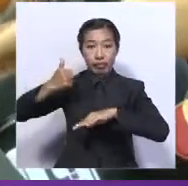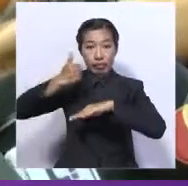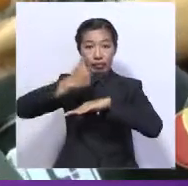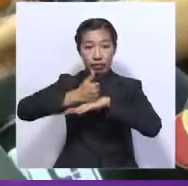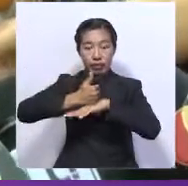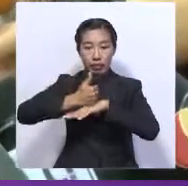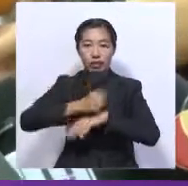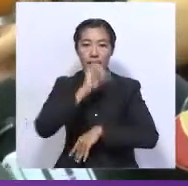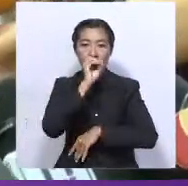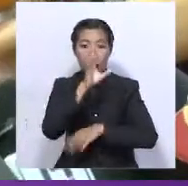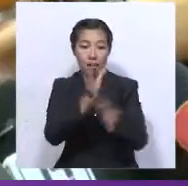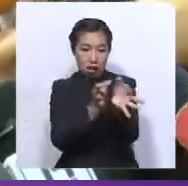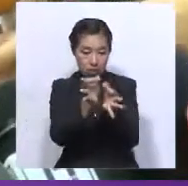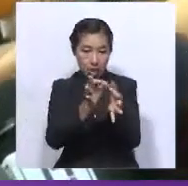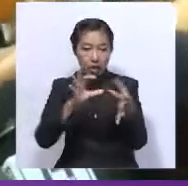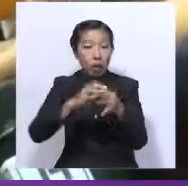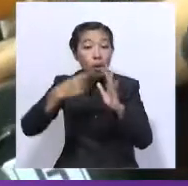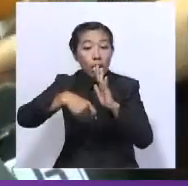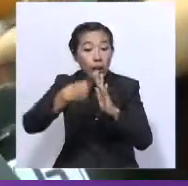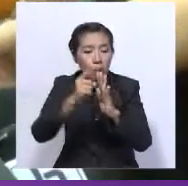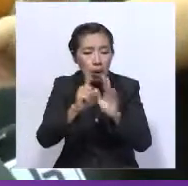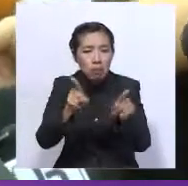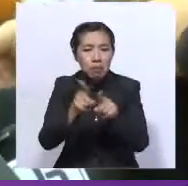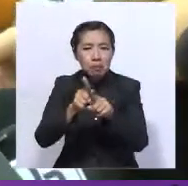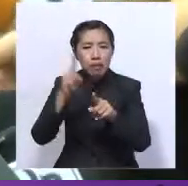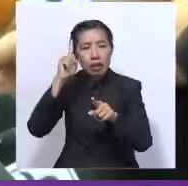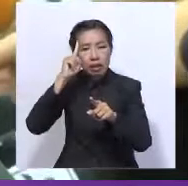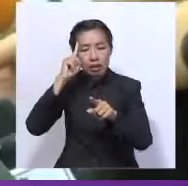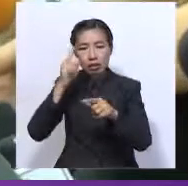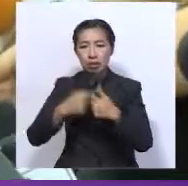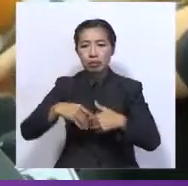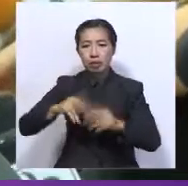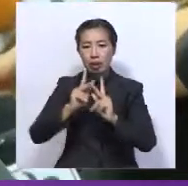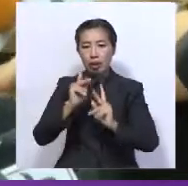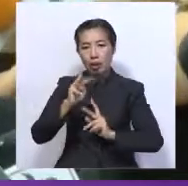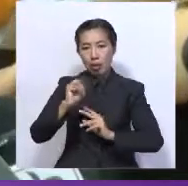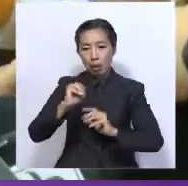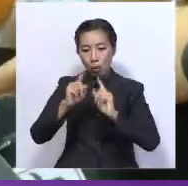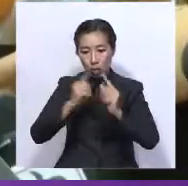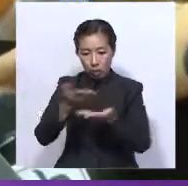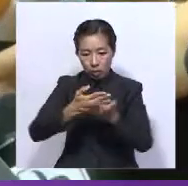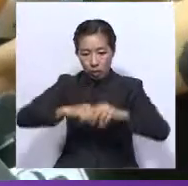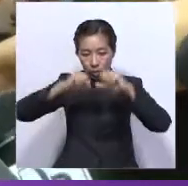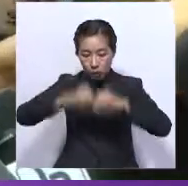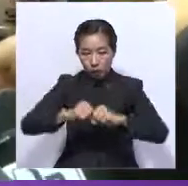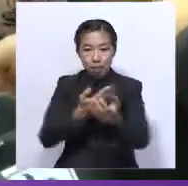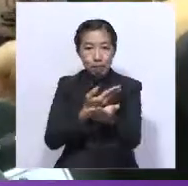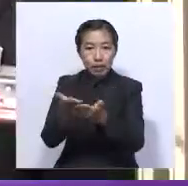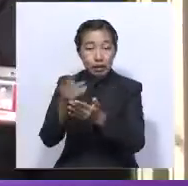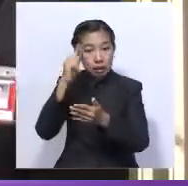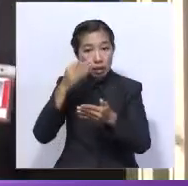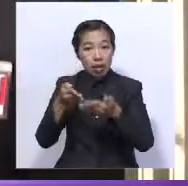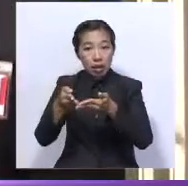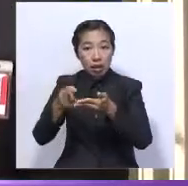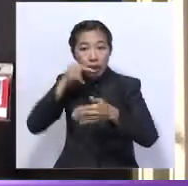ทรวงกลาโหมได้ชี้แจงเหตุผลที่ไม่มีการแถลงผลการประชุมคณะรัฐมนตรีที่เห็นชอบโครงการจัดซื้อเรือดำน้ำของกองทั